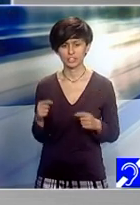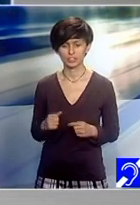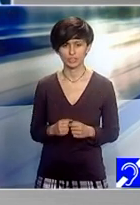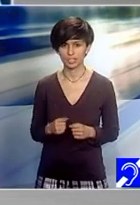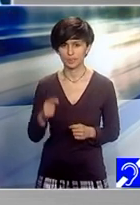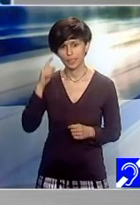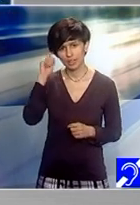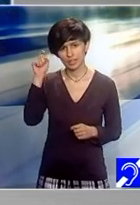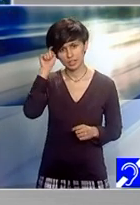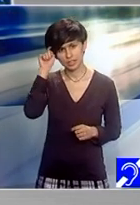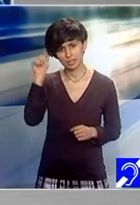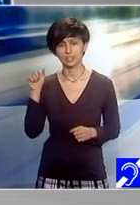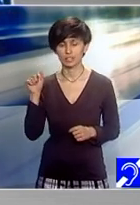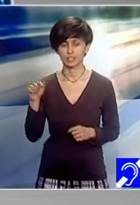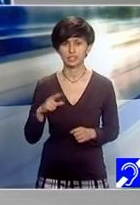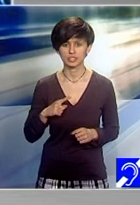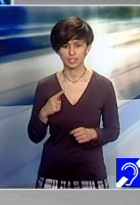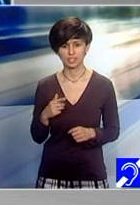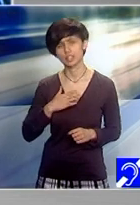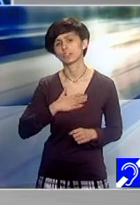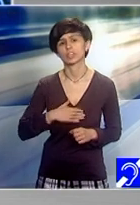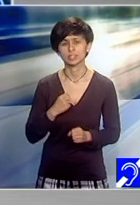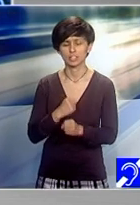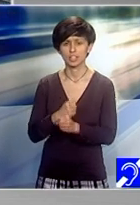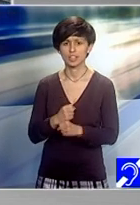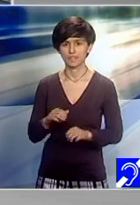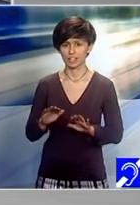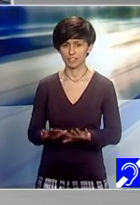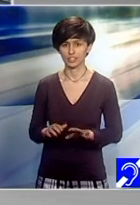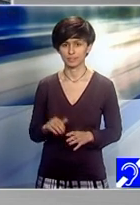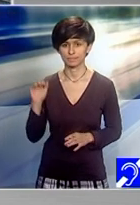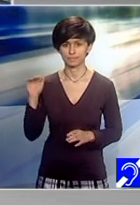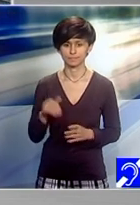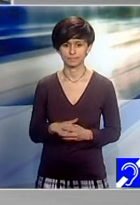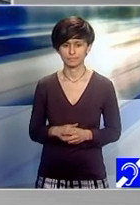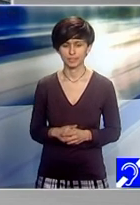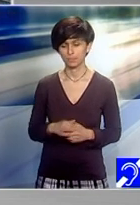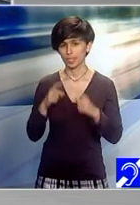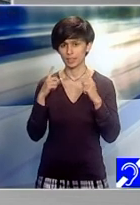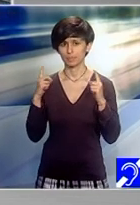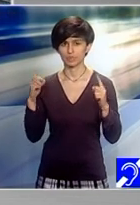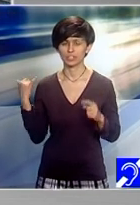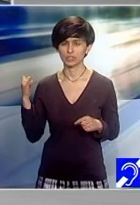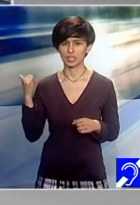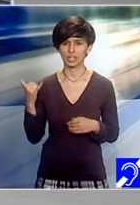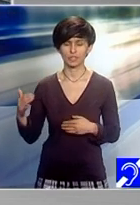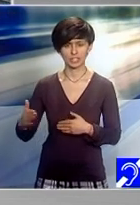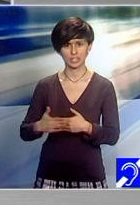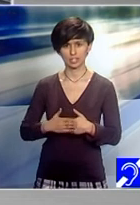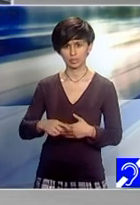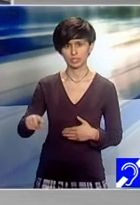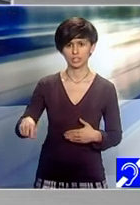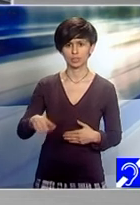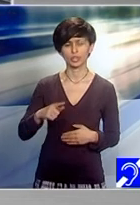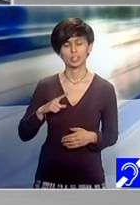acestea atractive la ore, efectiv, la orele pe care le predau? Cred că profesorii care au venit alături de noi sunt deschiși, pentru că de-aia au venit în primul rând. Deci ei sunt